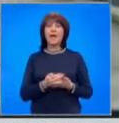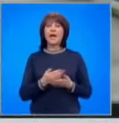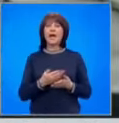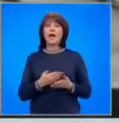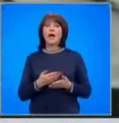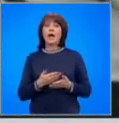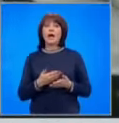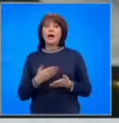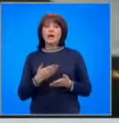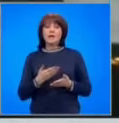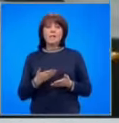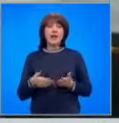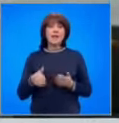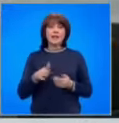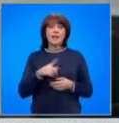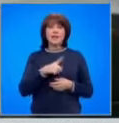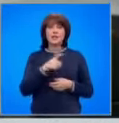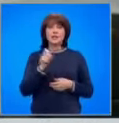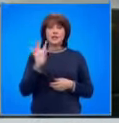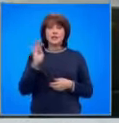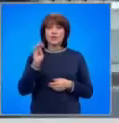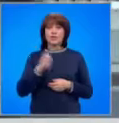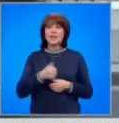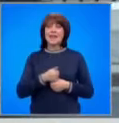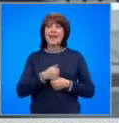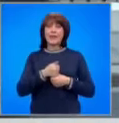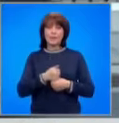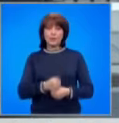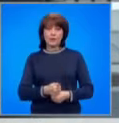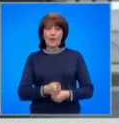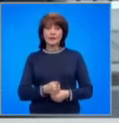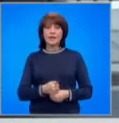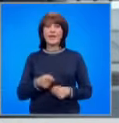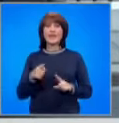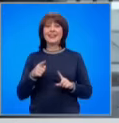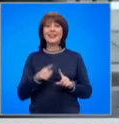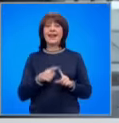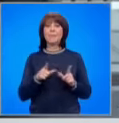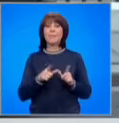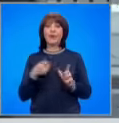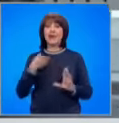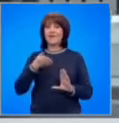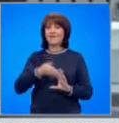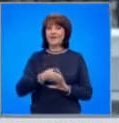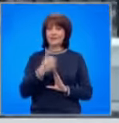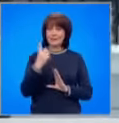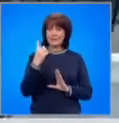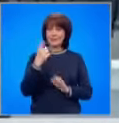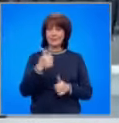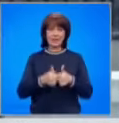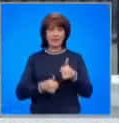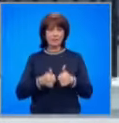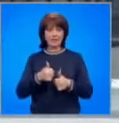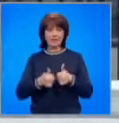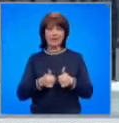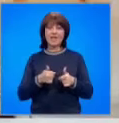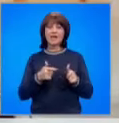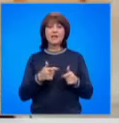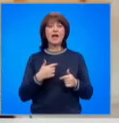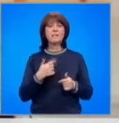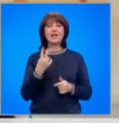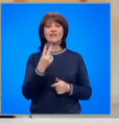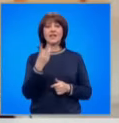Лиз Тръс стоят над 140 депутати и подкрепата расте. Пени Мордонт, която влезе първа в надпреварата, за сега разчита само на